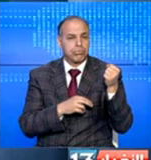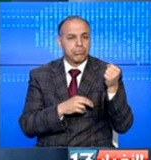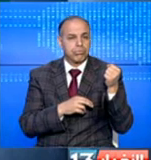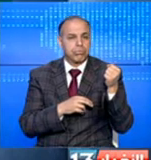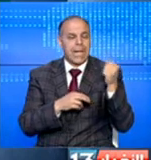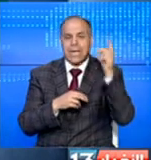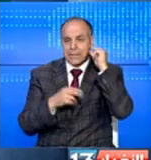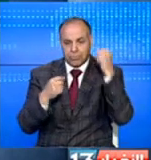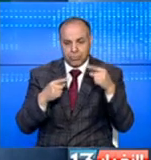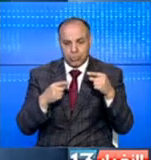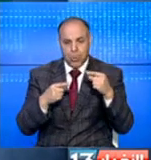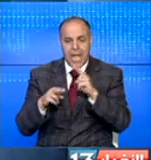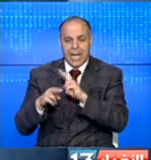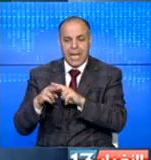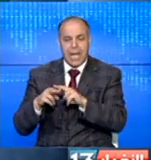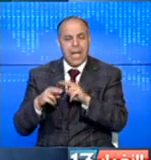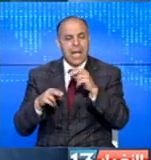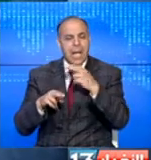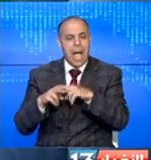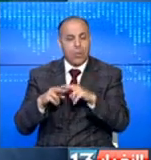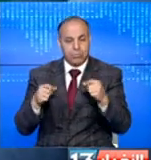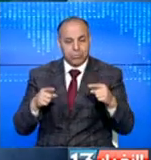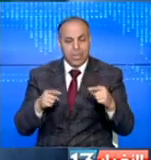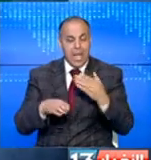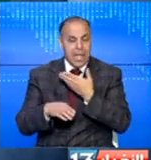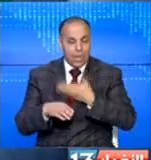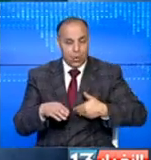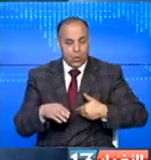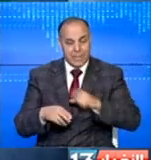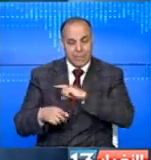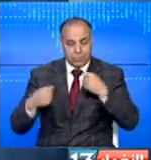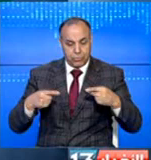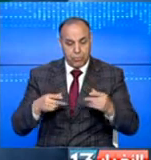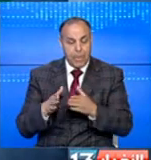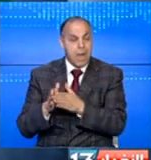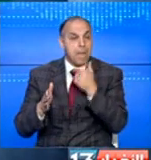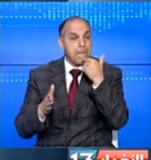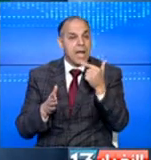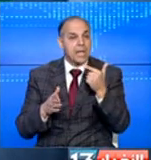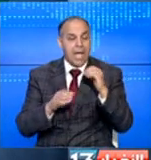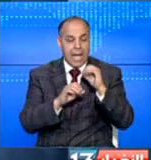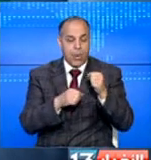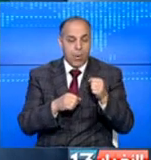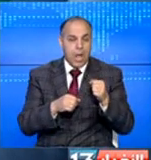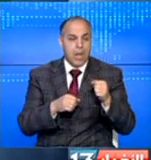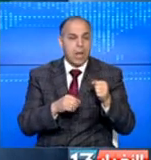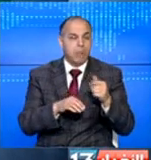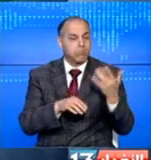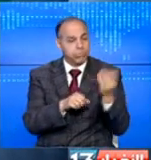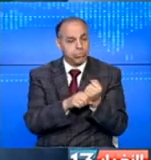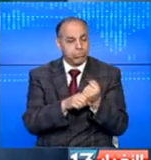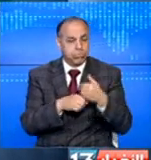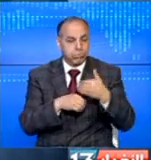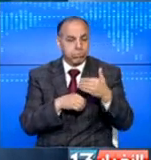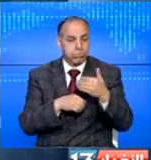الملعب القصريني ونجم حلق الوادي، ويلاقي نادي الإفريقي النجم الساحلي، بينما تباري شبيبة القيروان المتأهلة من